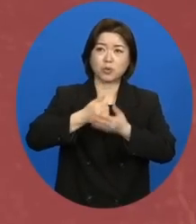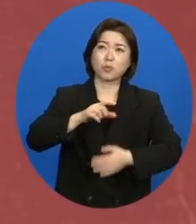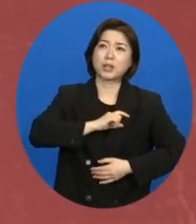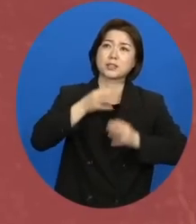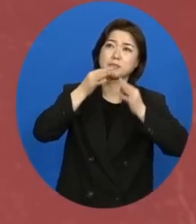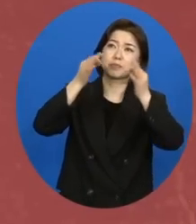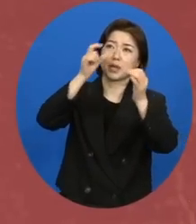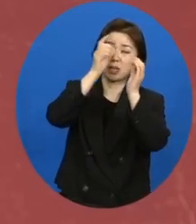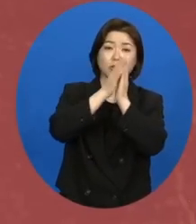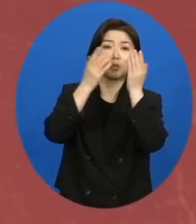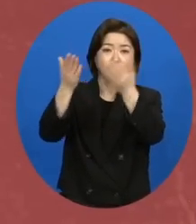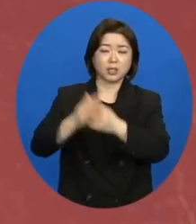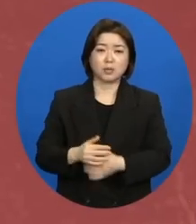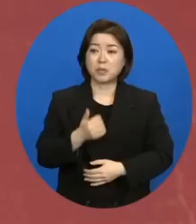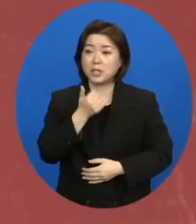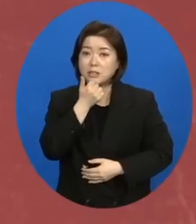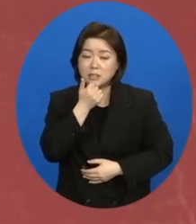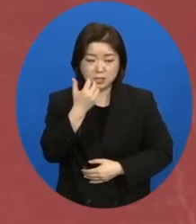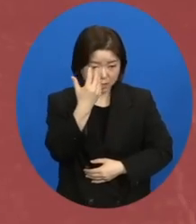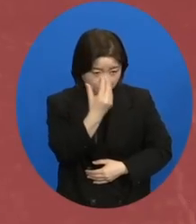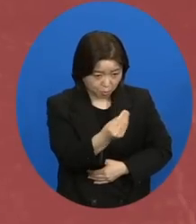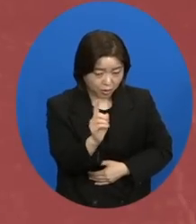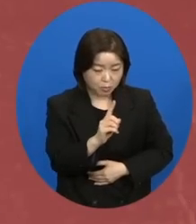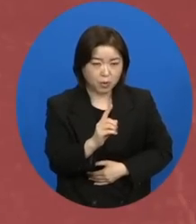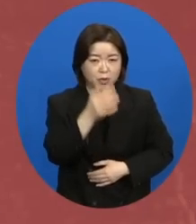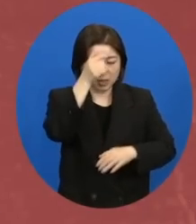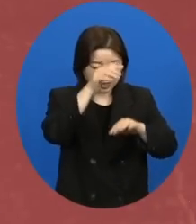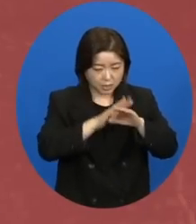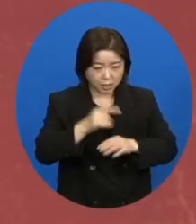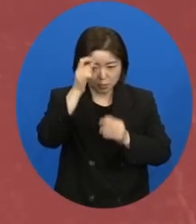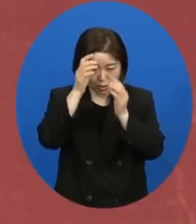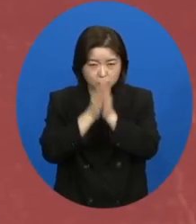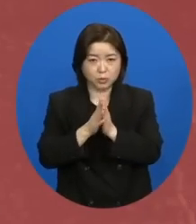때문에 이삭이 본 게 예배고 기도라서 그도